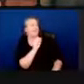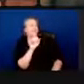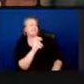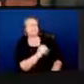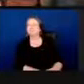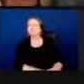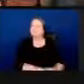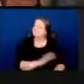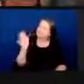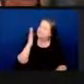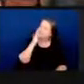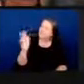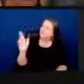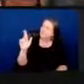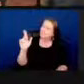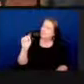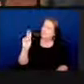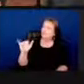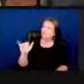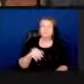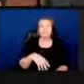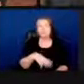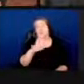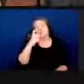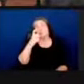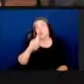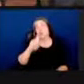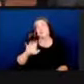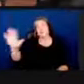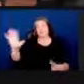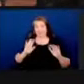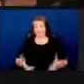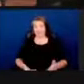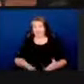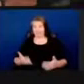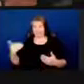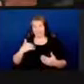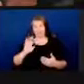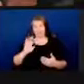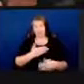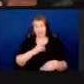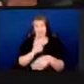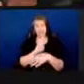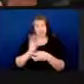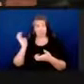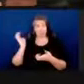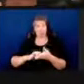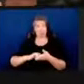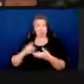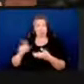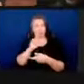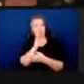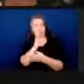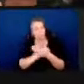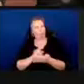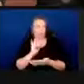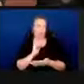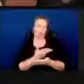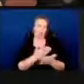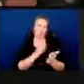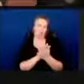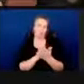هذا المشروع. شكرا توني. إذا لاحظتم من طريقة حكيه إن